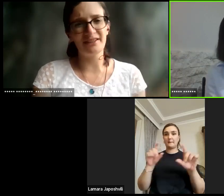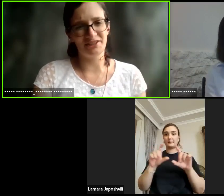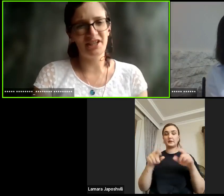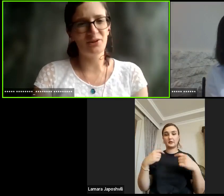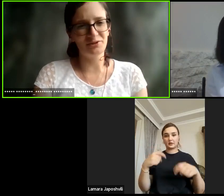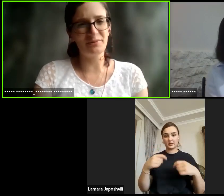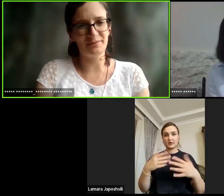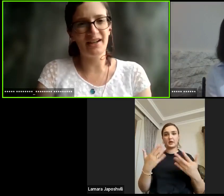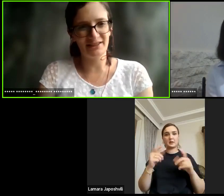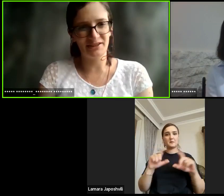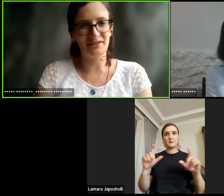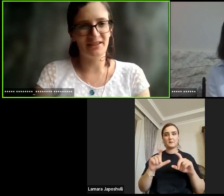სხვა მაღაზიაში შერეული ტიპის მაღაზიაშიც არის.